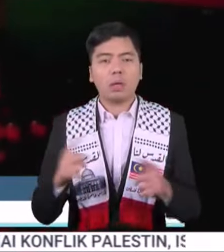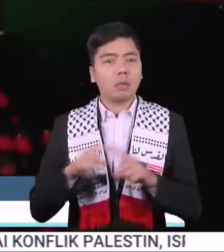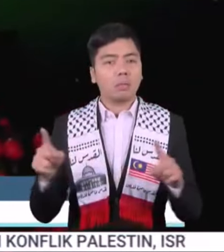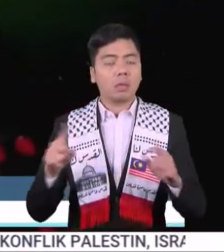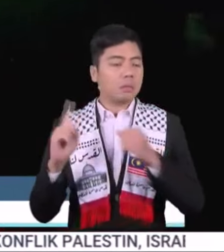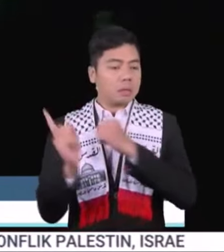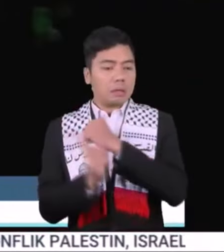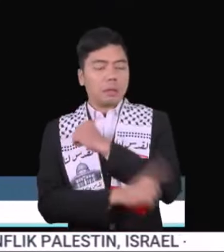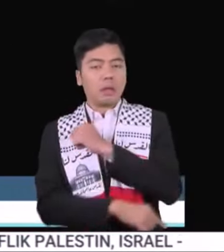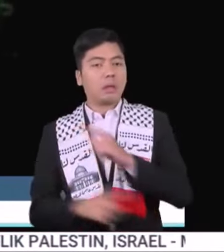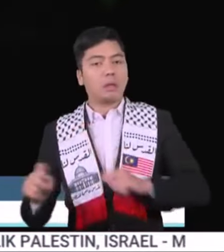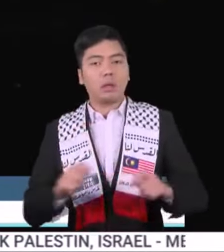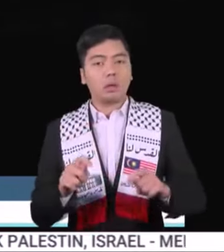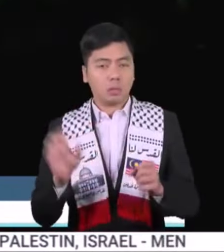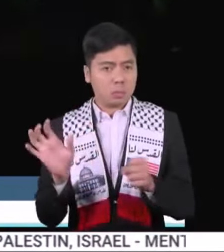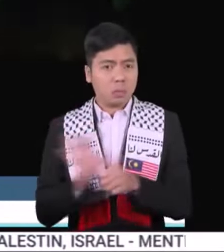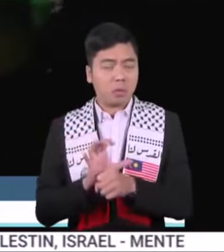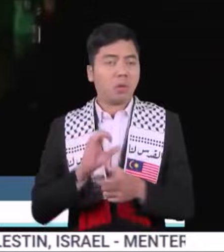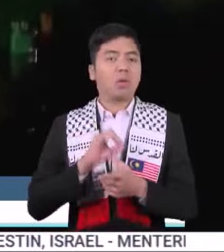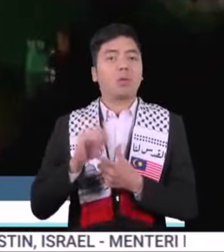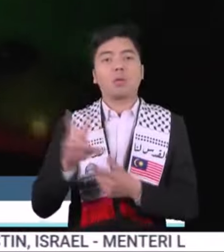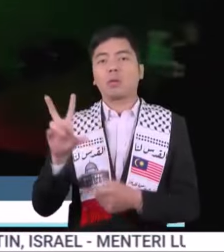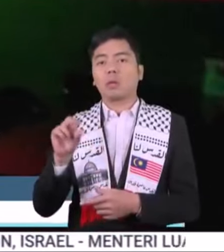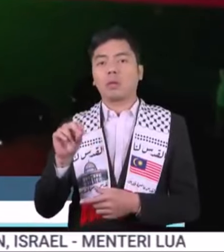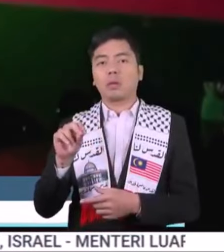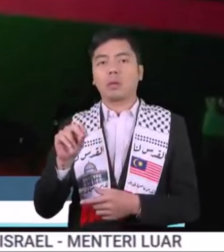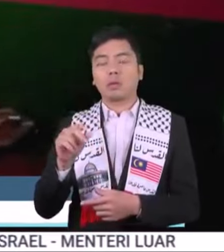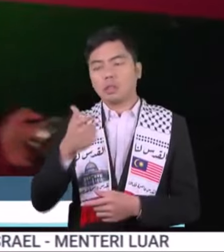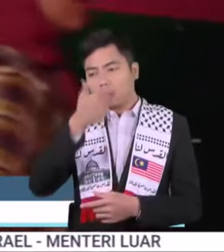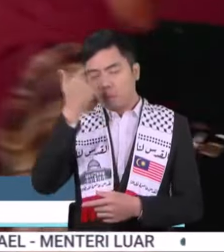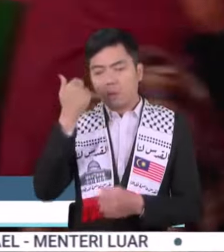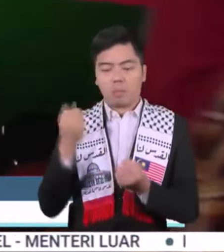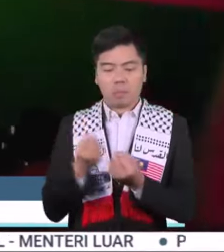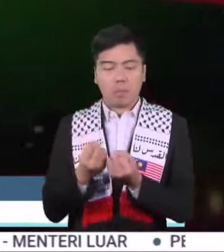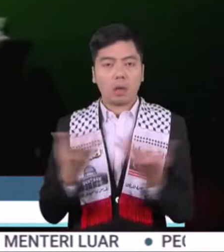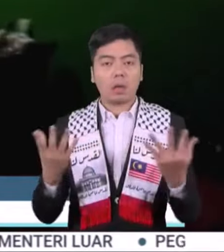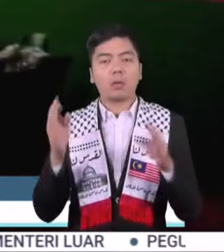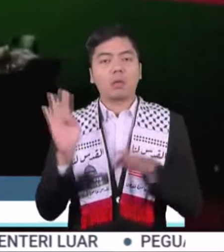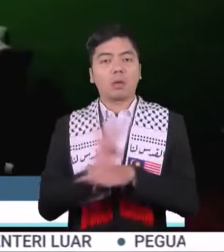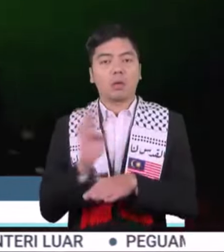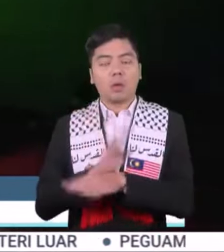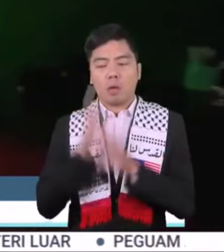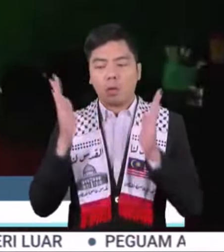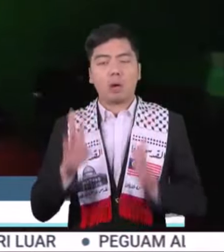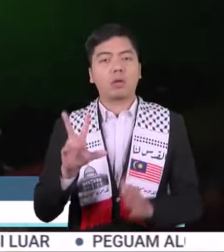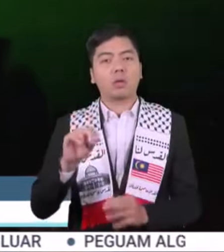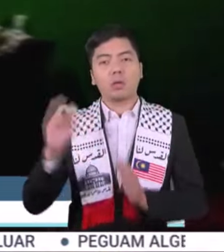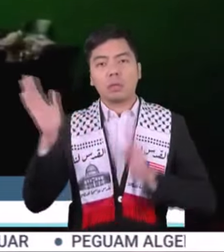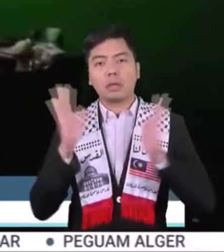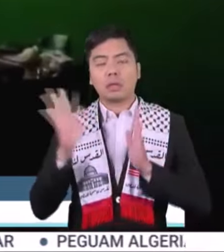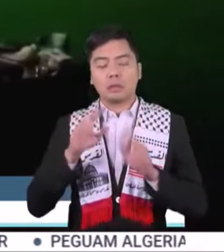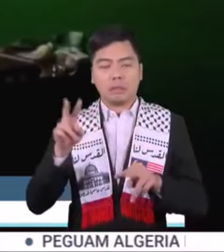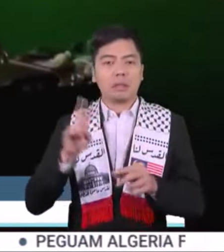mencukupi kerana masih berlaku lambakan peniaga asing di Meru, Kelang?